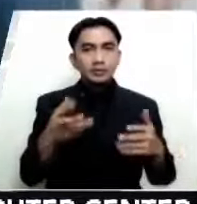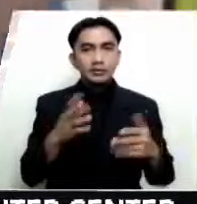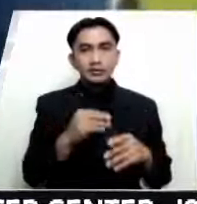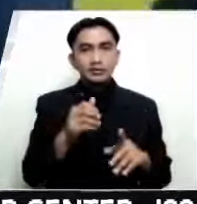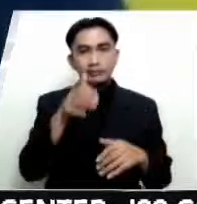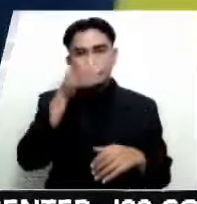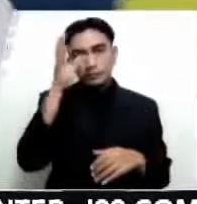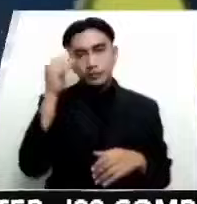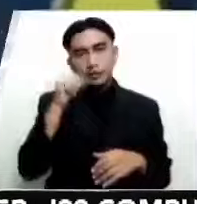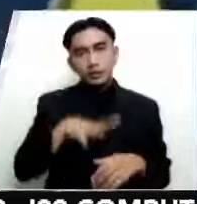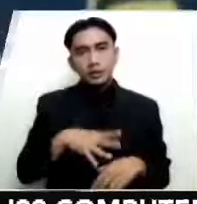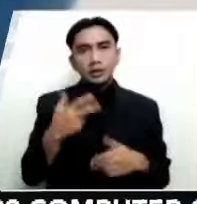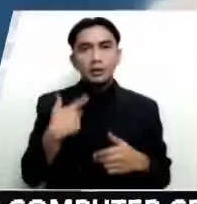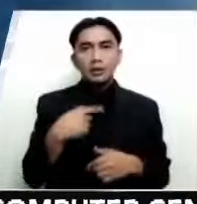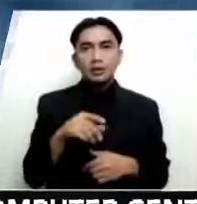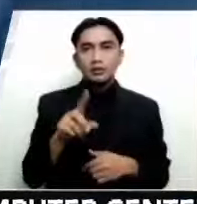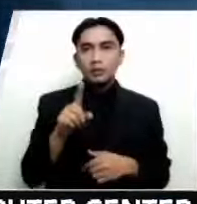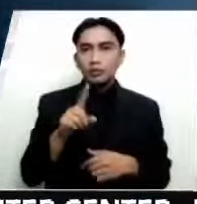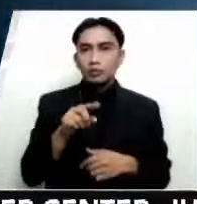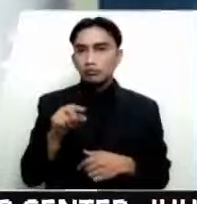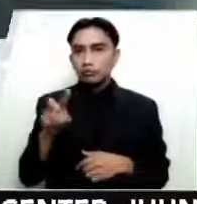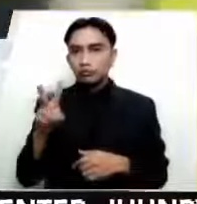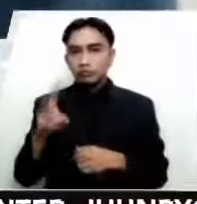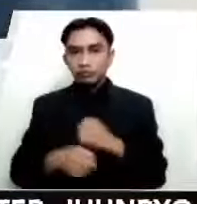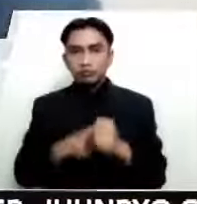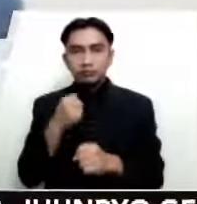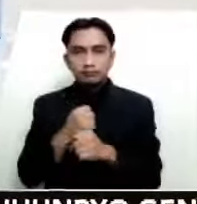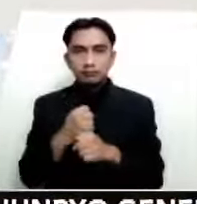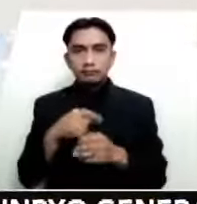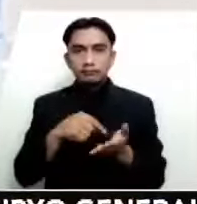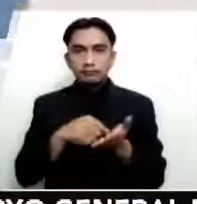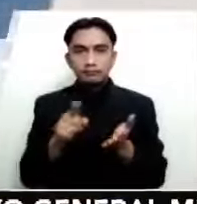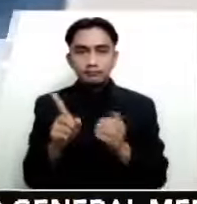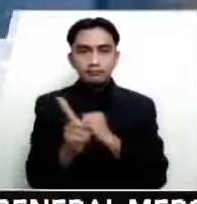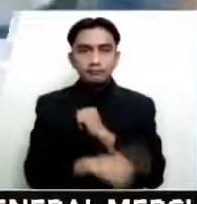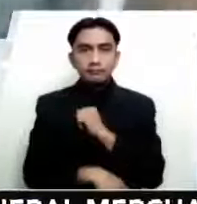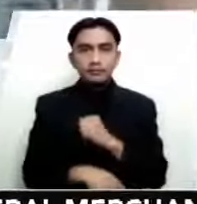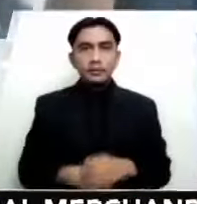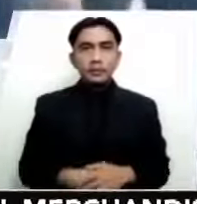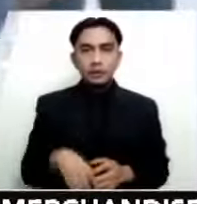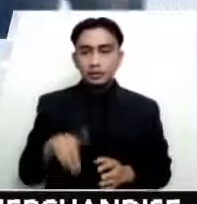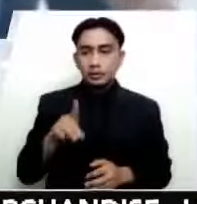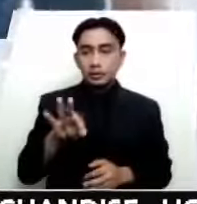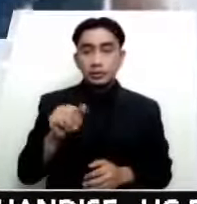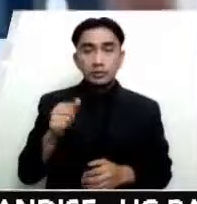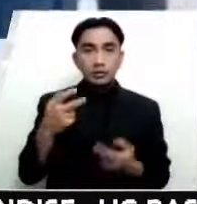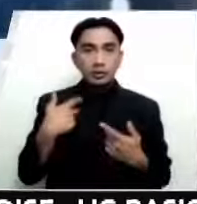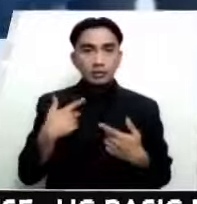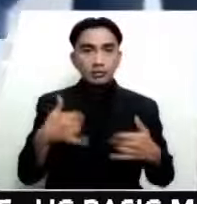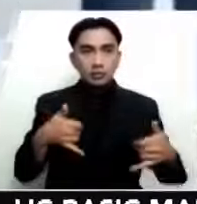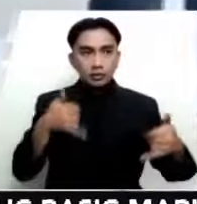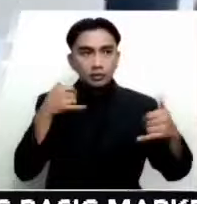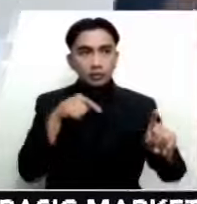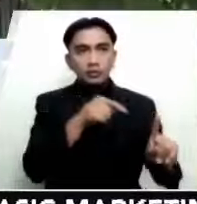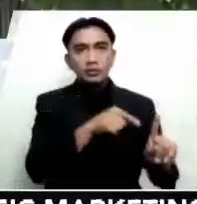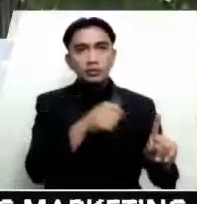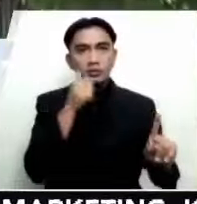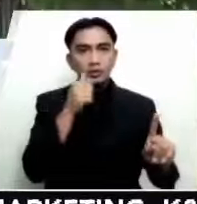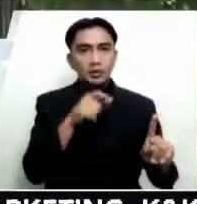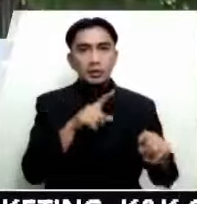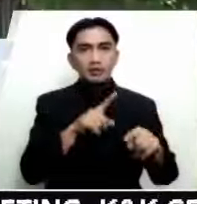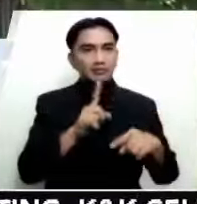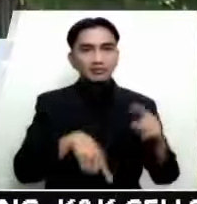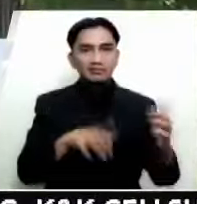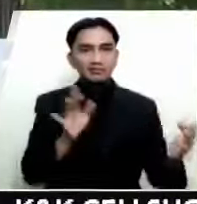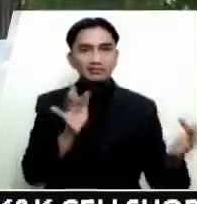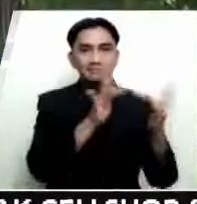buwan hanggang 20 taon. Sinubukan ng DFA na kontakin ang phone number ng babae na nasa file nila pero di ito makontak. Pwede